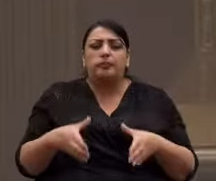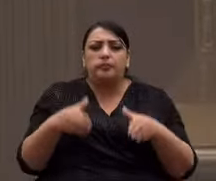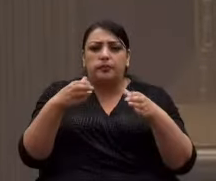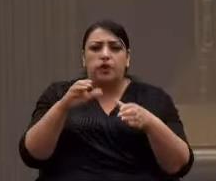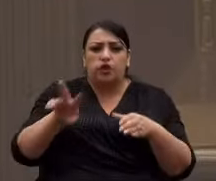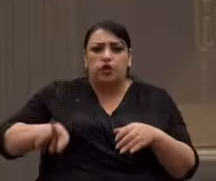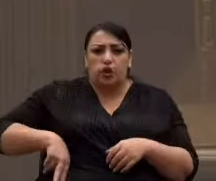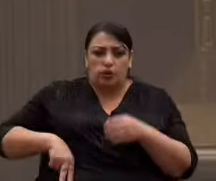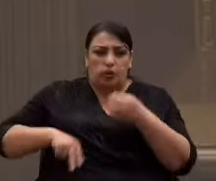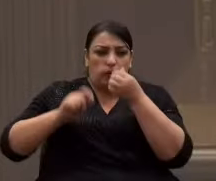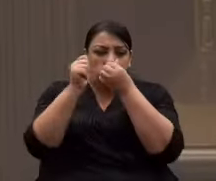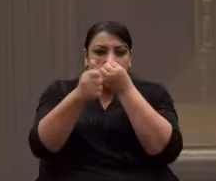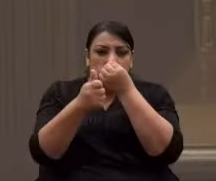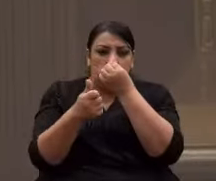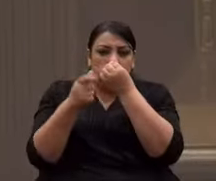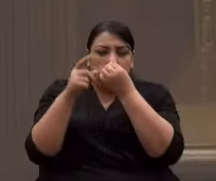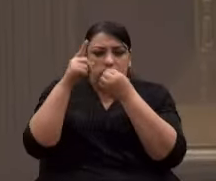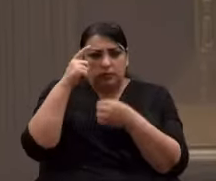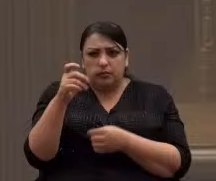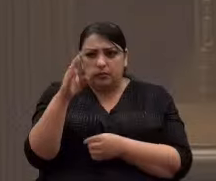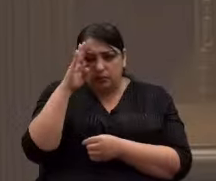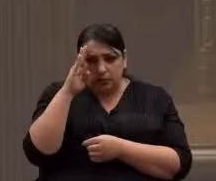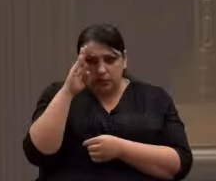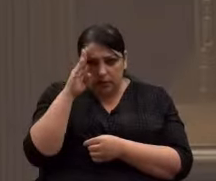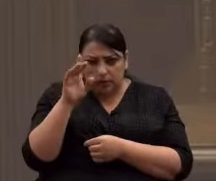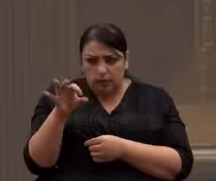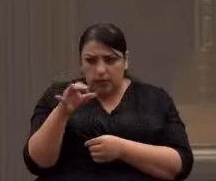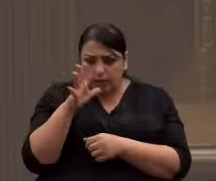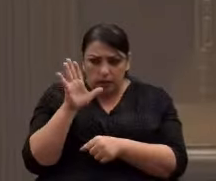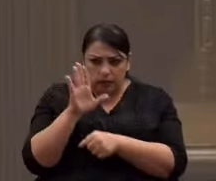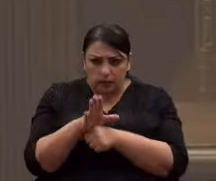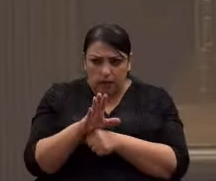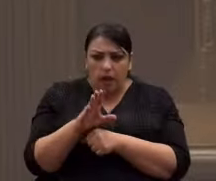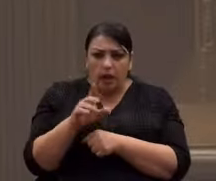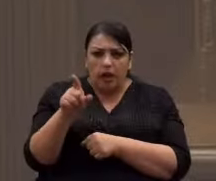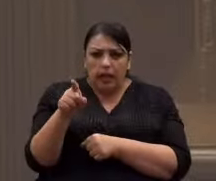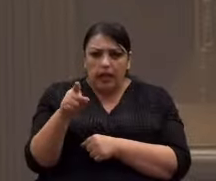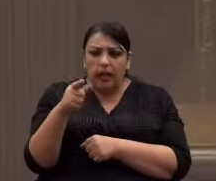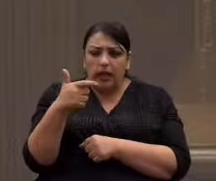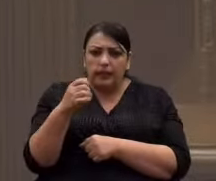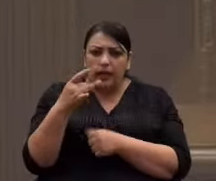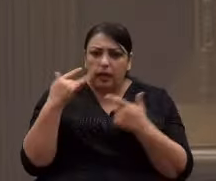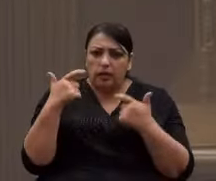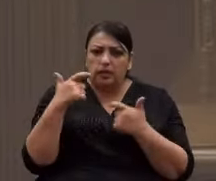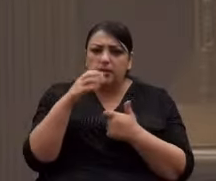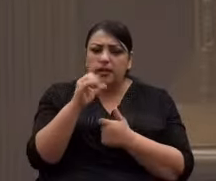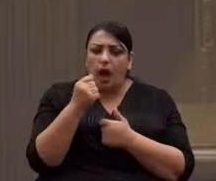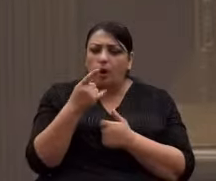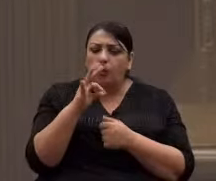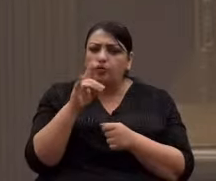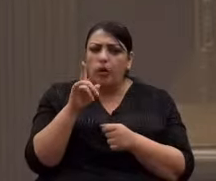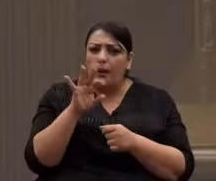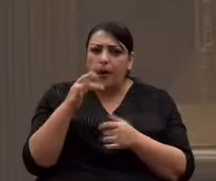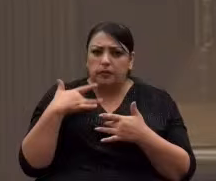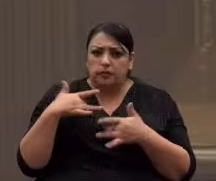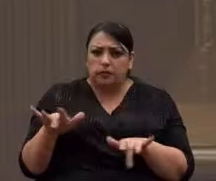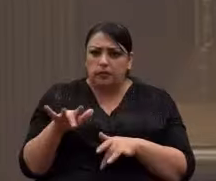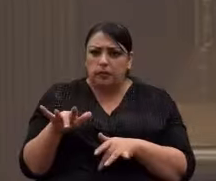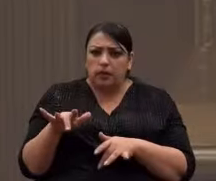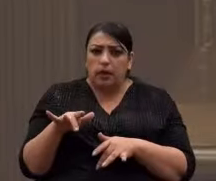էստեղ բախումել ենք ունեցել, տղեք ասում եմ, ձեր հրամանատարին գեներալ Սաքոյին խեն հանել, գեներալ